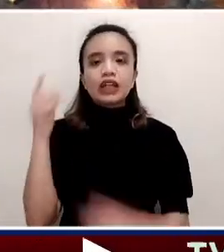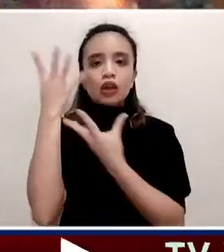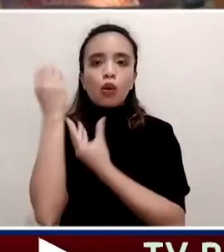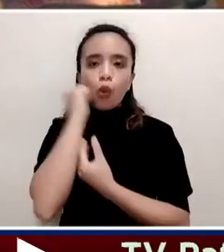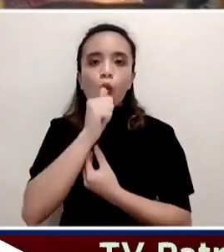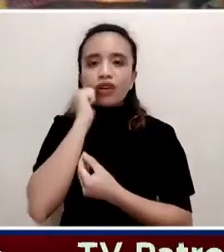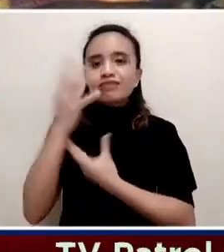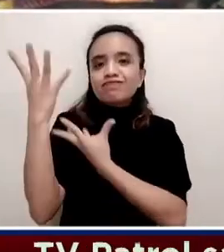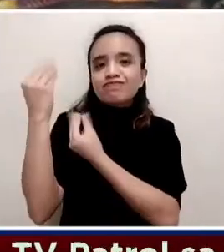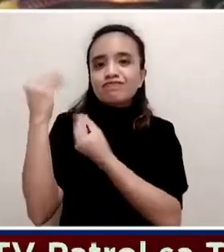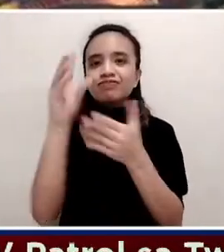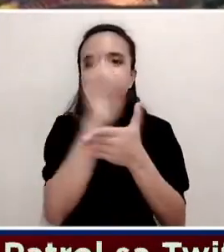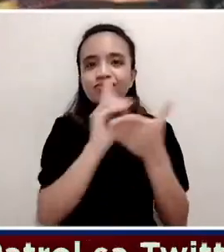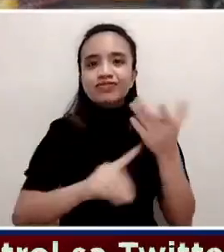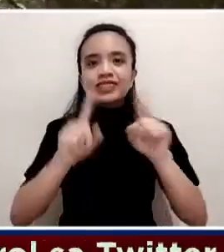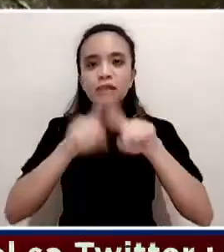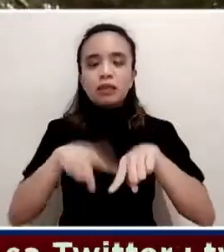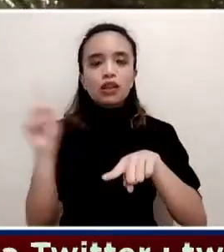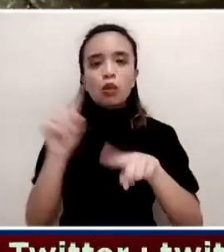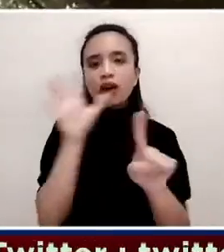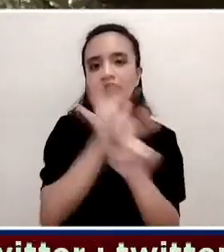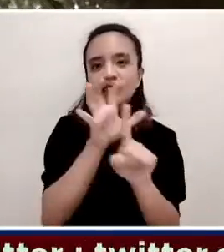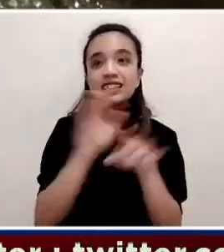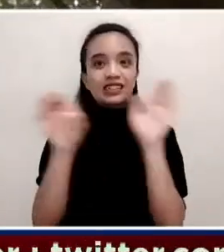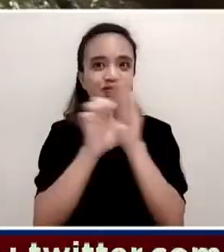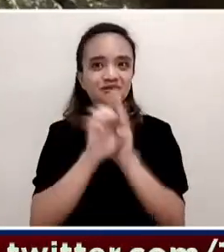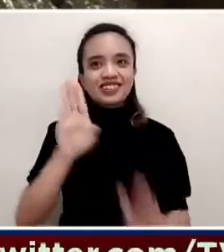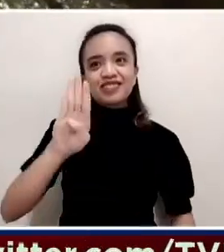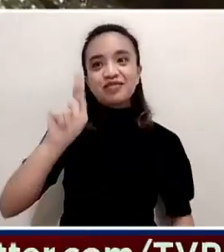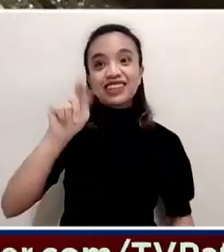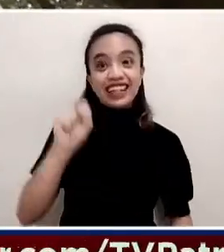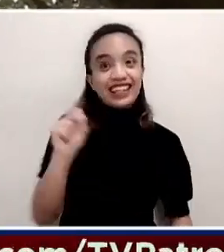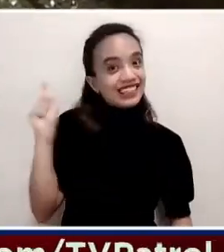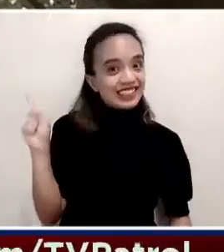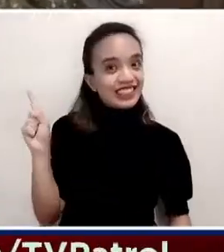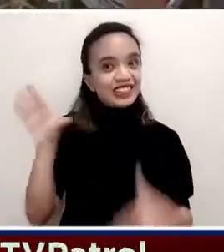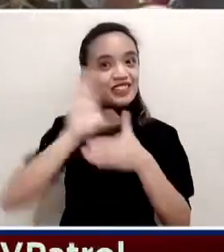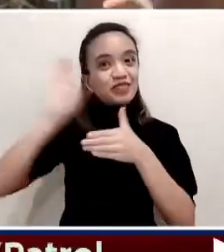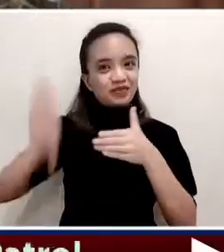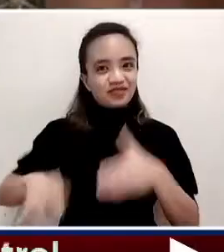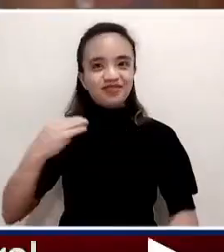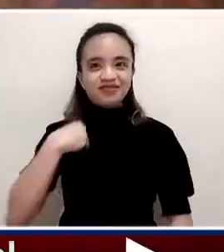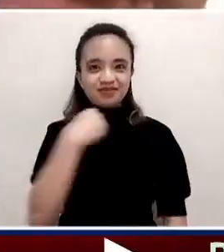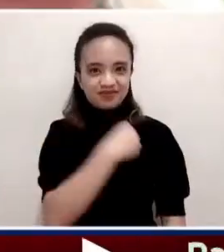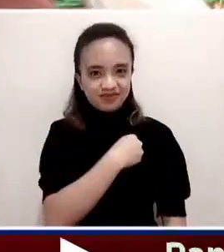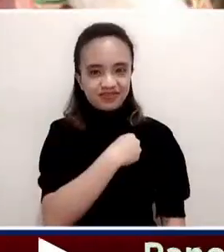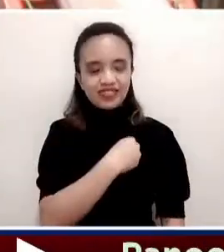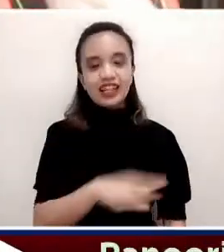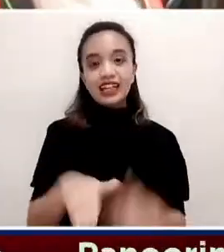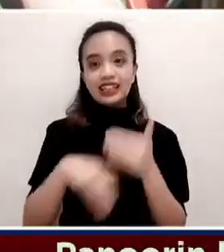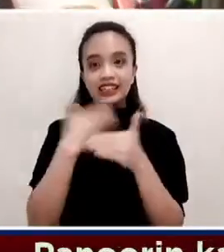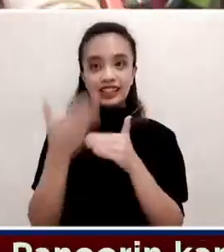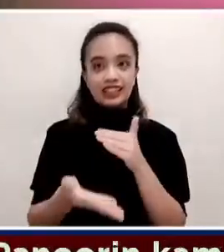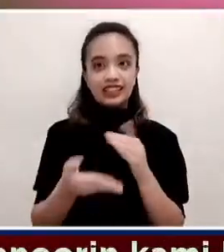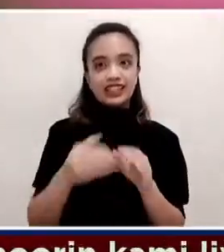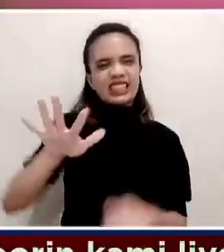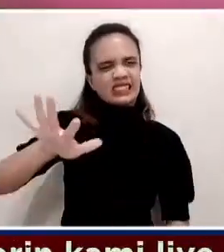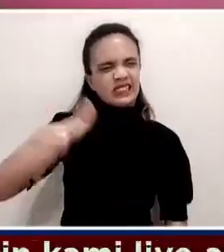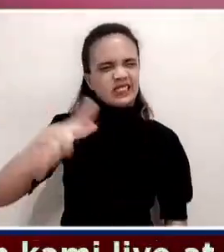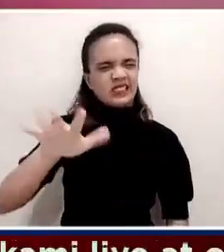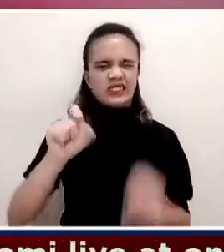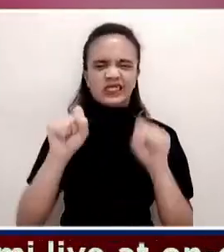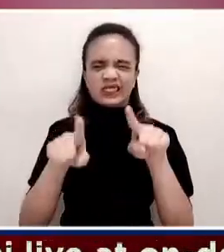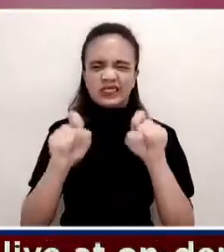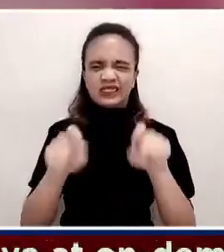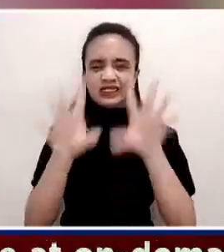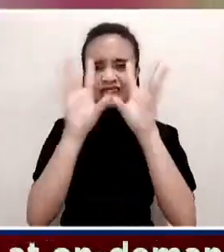sa mga nauuso, gaya ng mga BTS balls na ito na kompleto ang mga miyembro. Samantala, matumal pa ang benta ng mga palamuti sa hilera